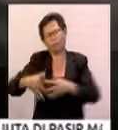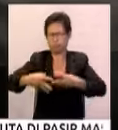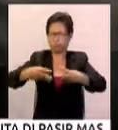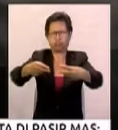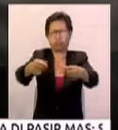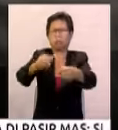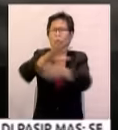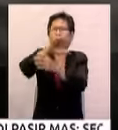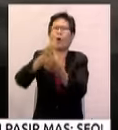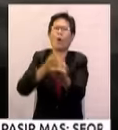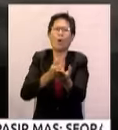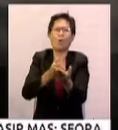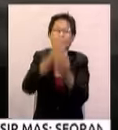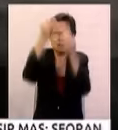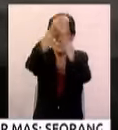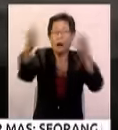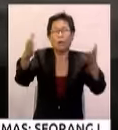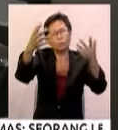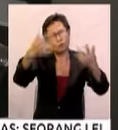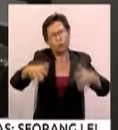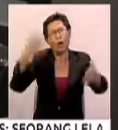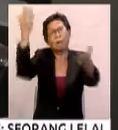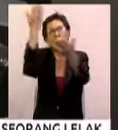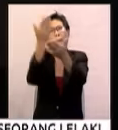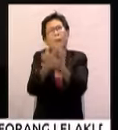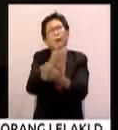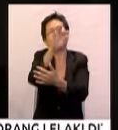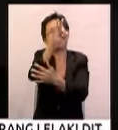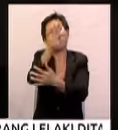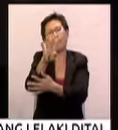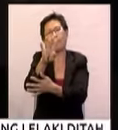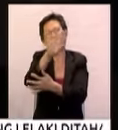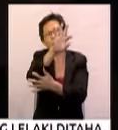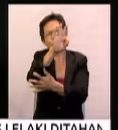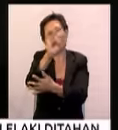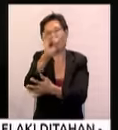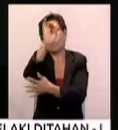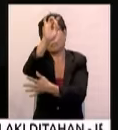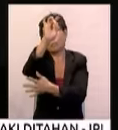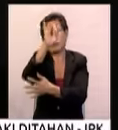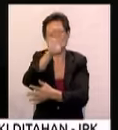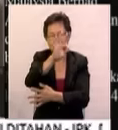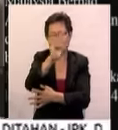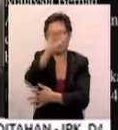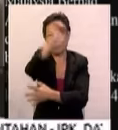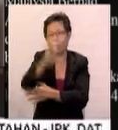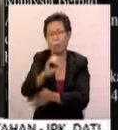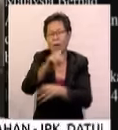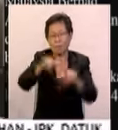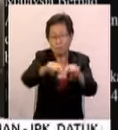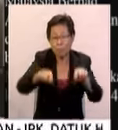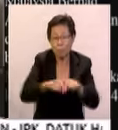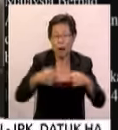dengan liputan siaran DTT sudah mencapai sehingga 98% kawasan berpenduduk.